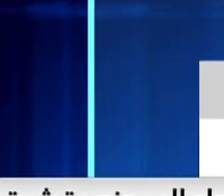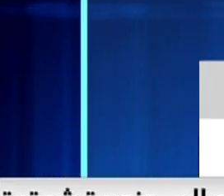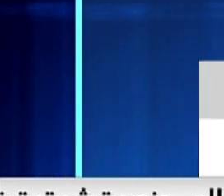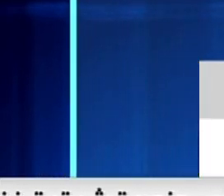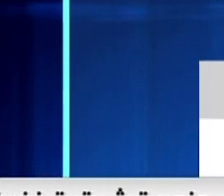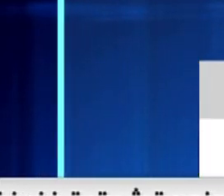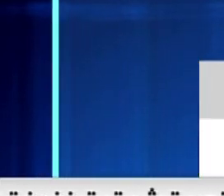المنصب